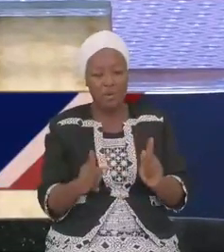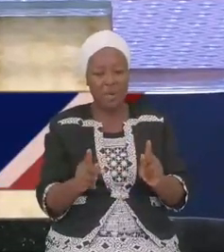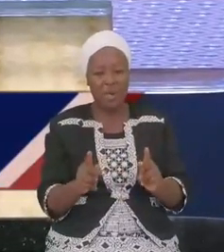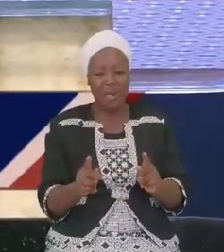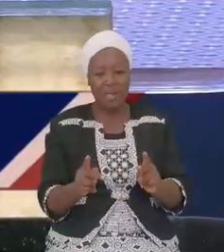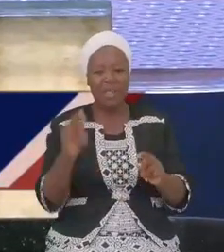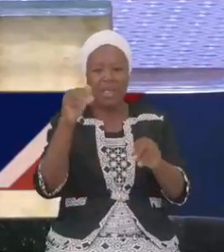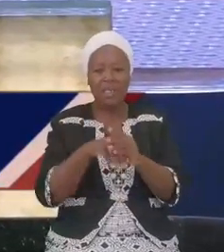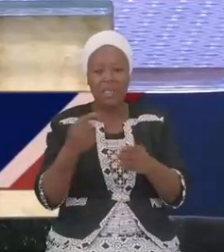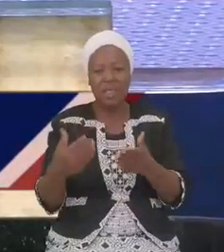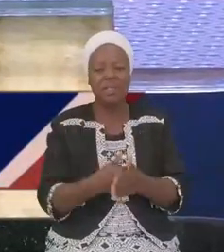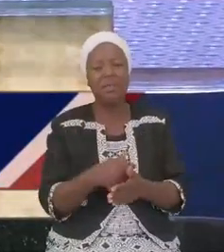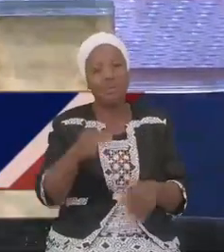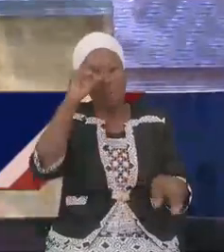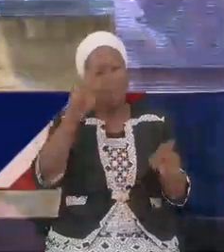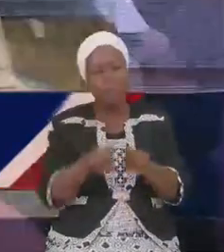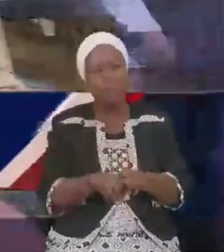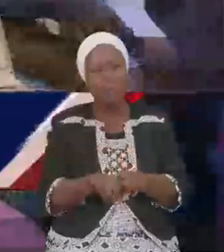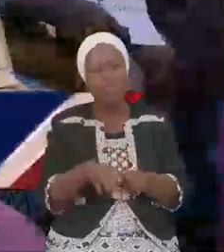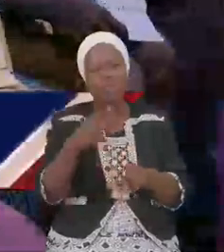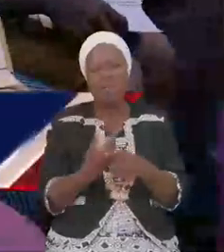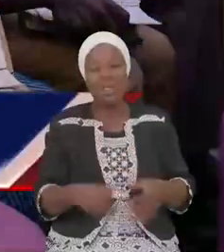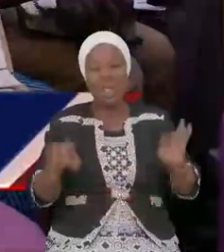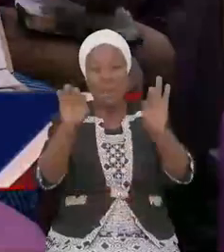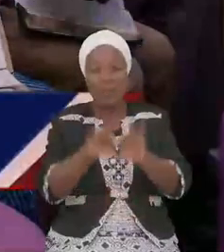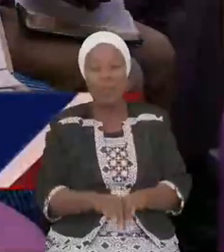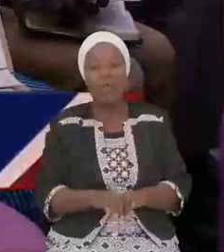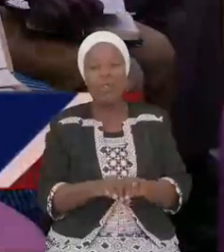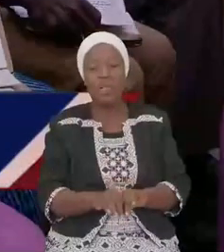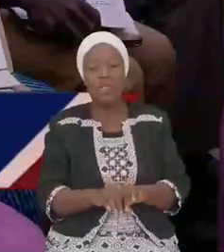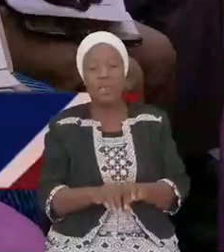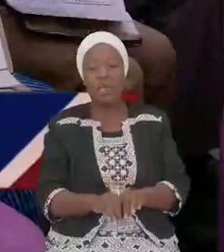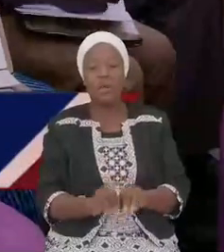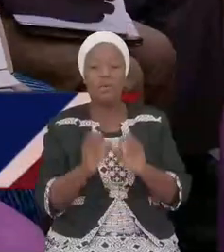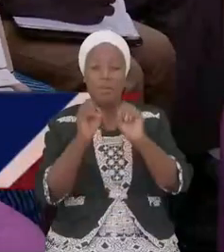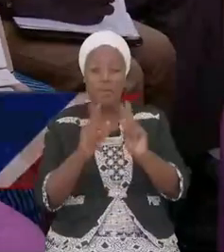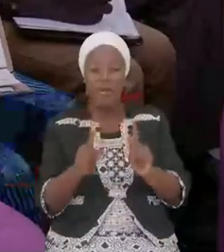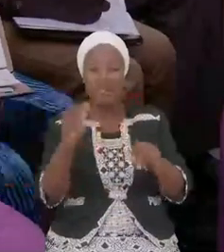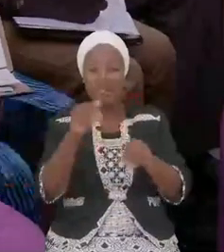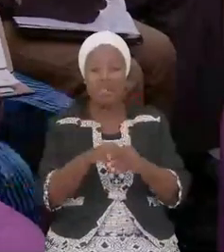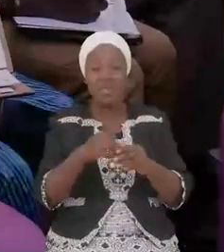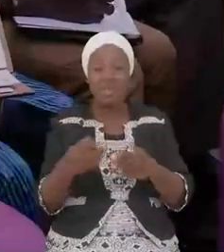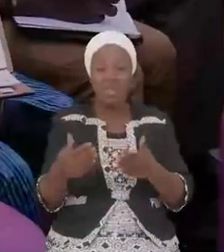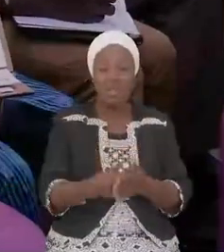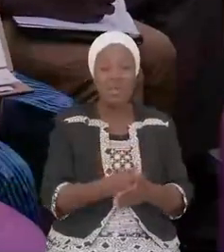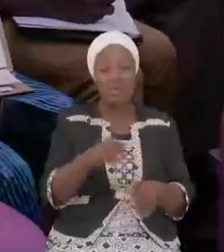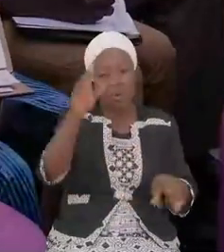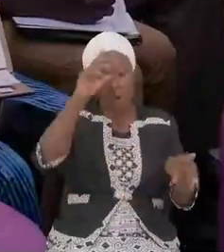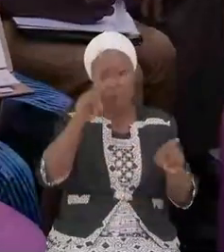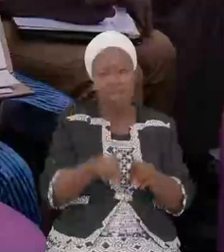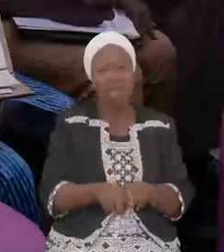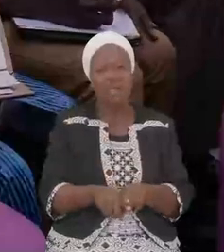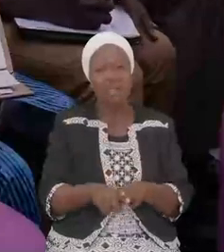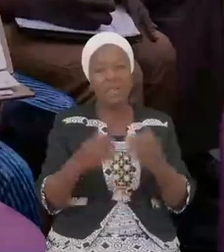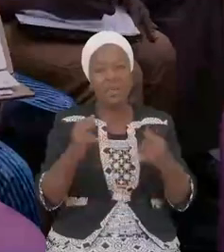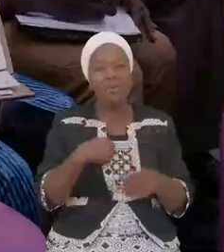fondamental dans la nouvelle alliance. Le privilège de base dans la nouvelle alliance. Nous